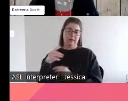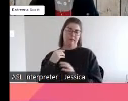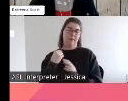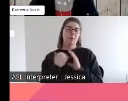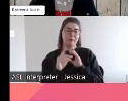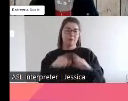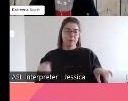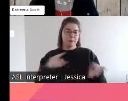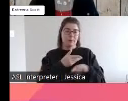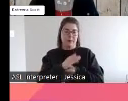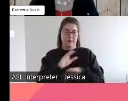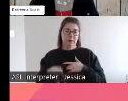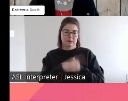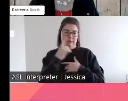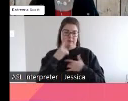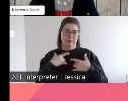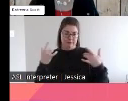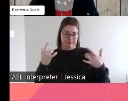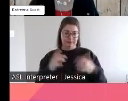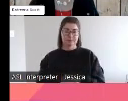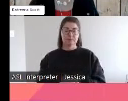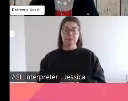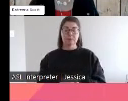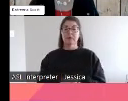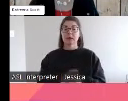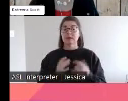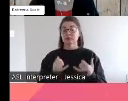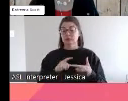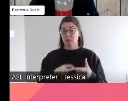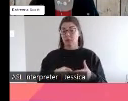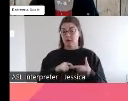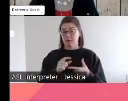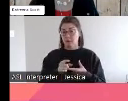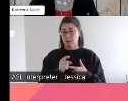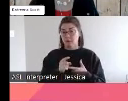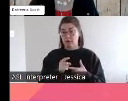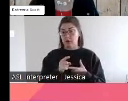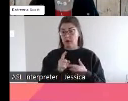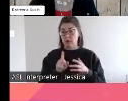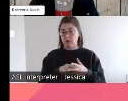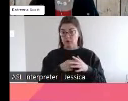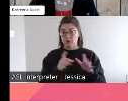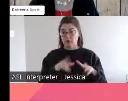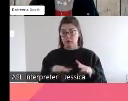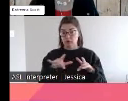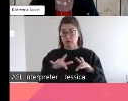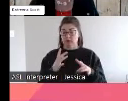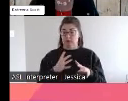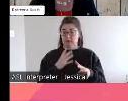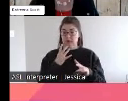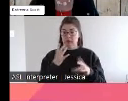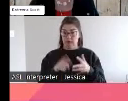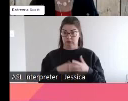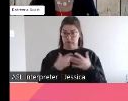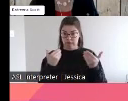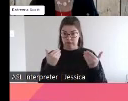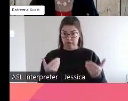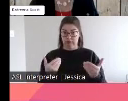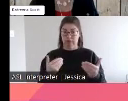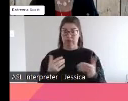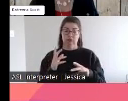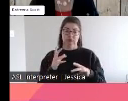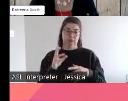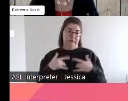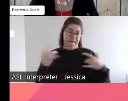enregistrement et tous les documents seront affichés sur le site web du réseau